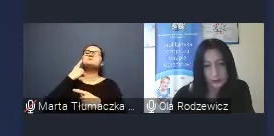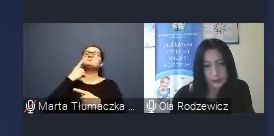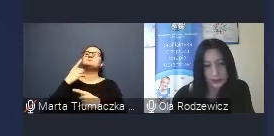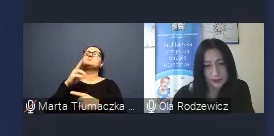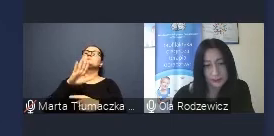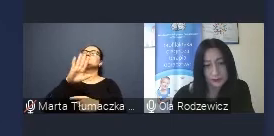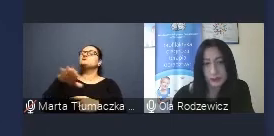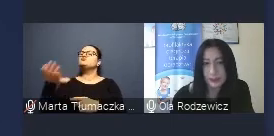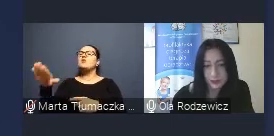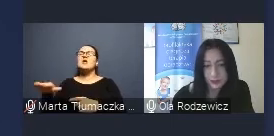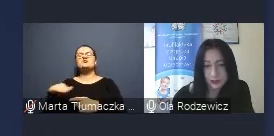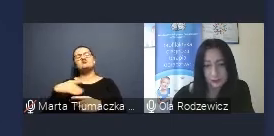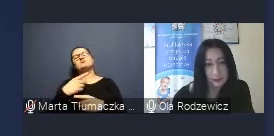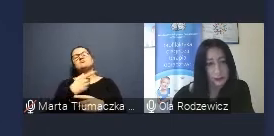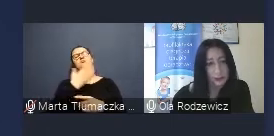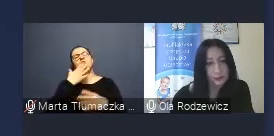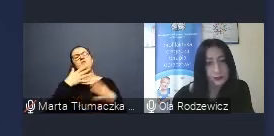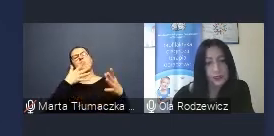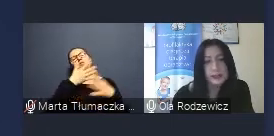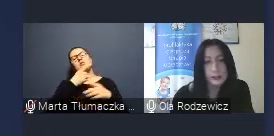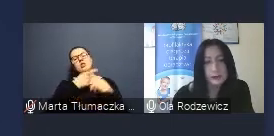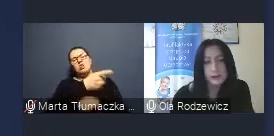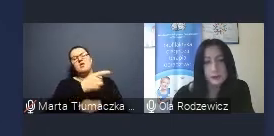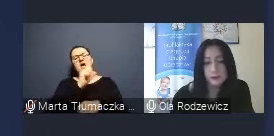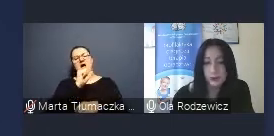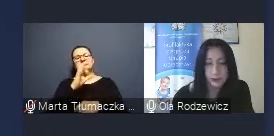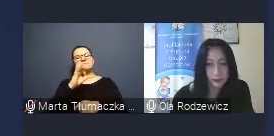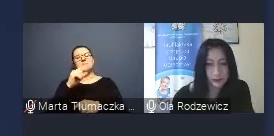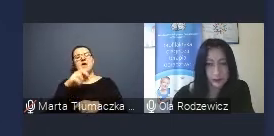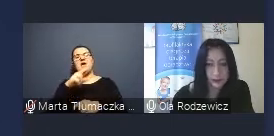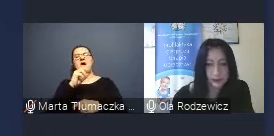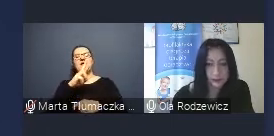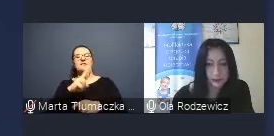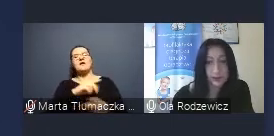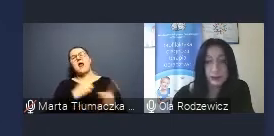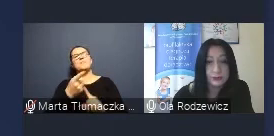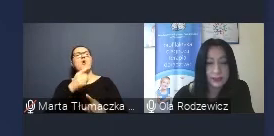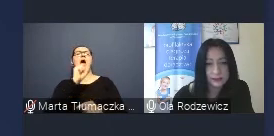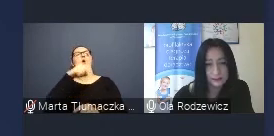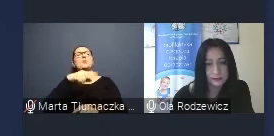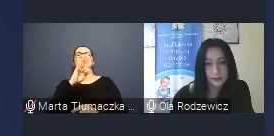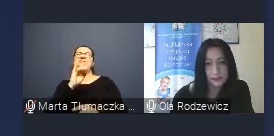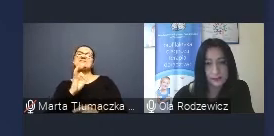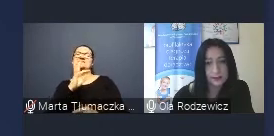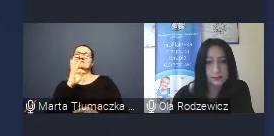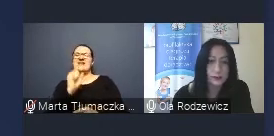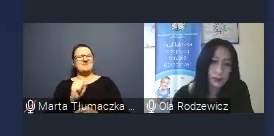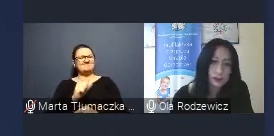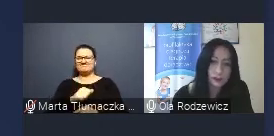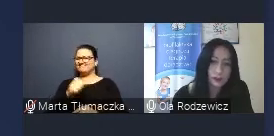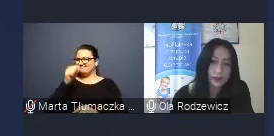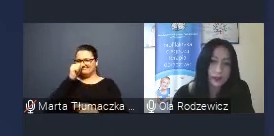z zespołem Aspergera mówi się ten Asperger, o uczniu z autyzmem mówi się ten autysta. Nie do zaakceptowania. I